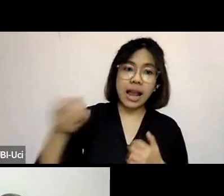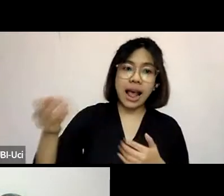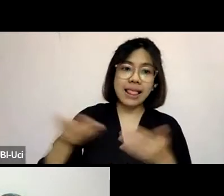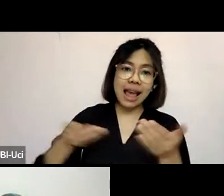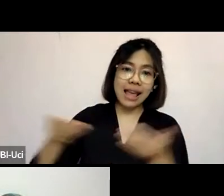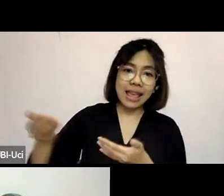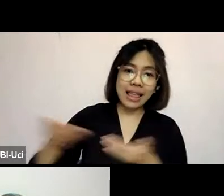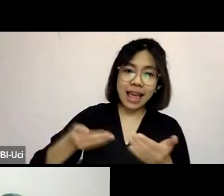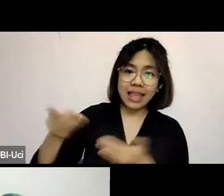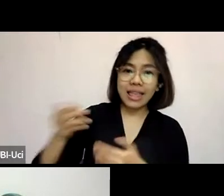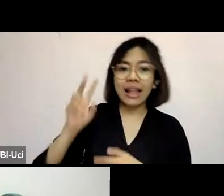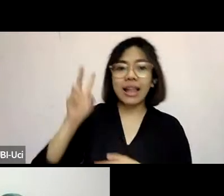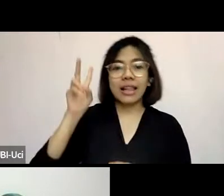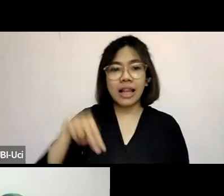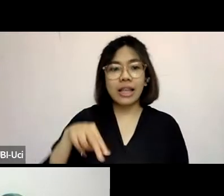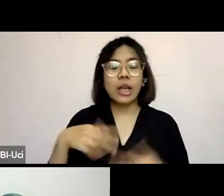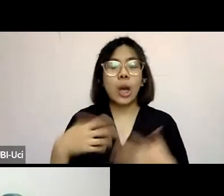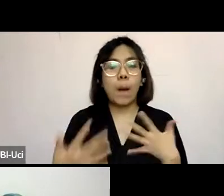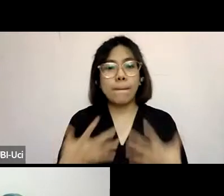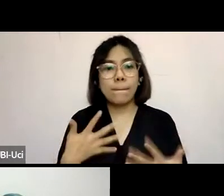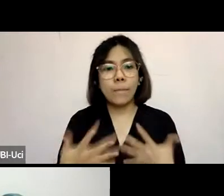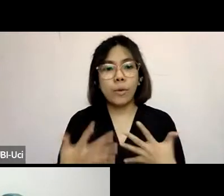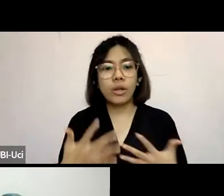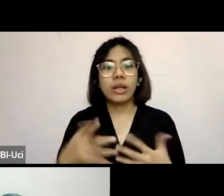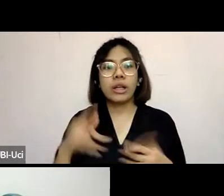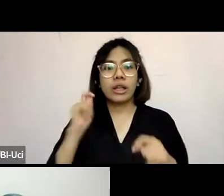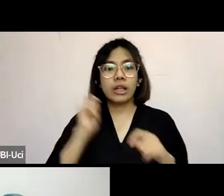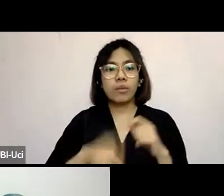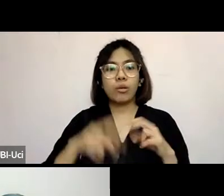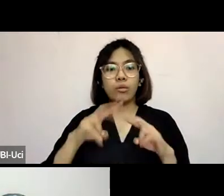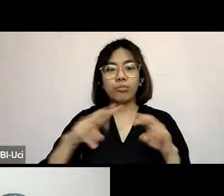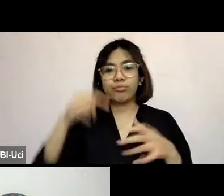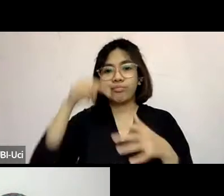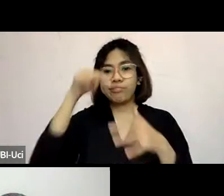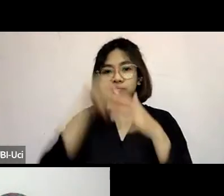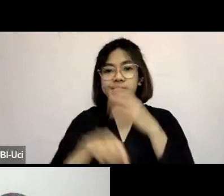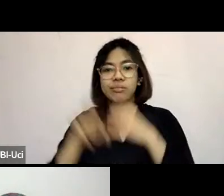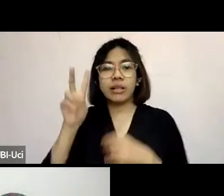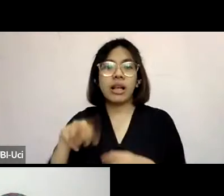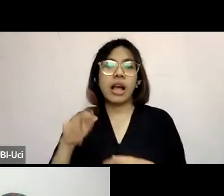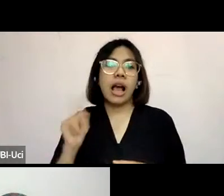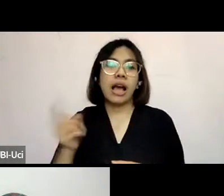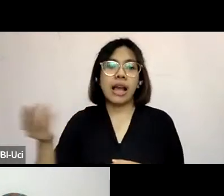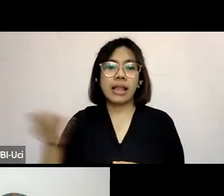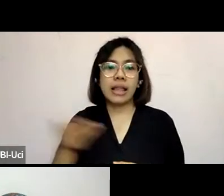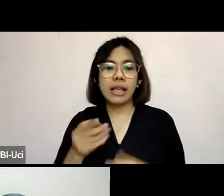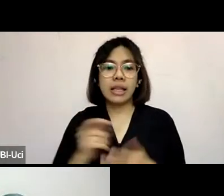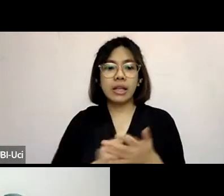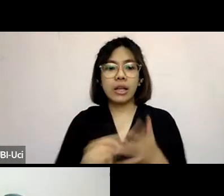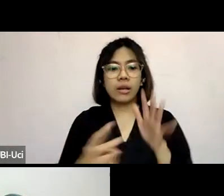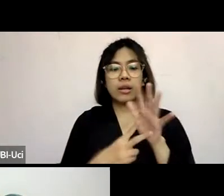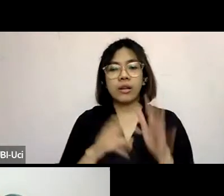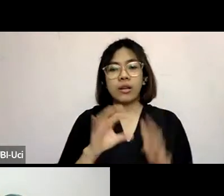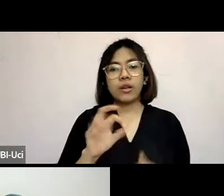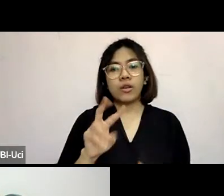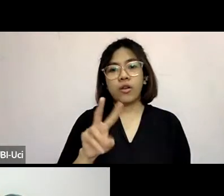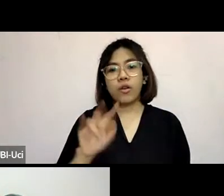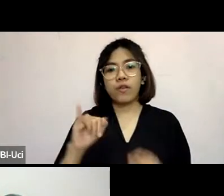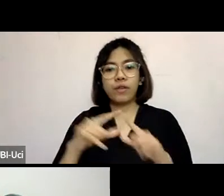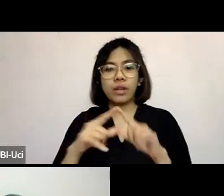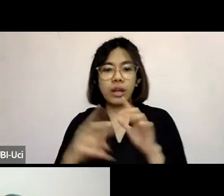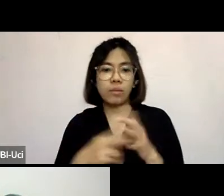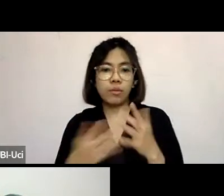bisa apa namanya dielaborasi lebih lanjut Ya saya pikir ini ndari Novi artis ini bisa ditanggapi oleh